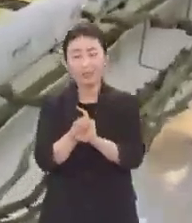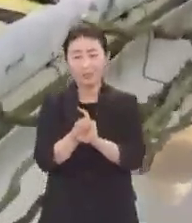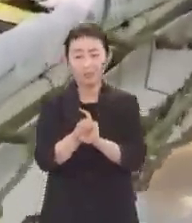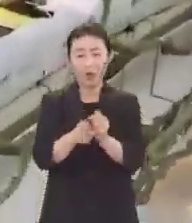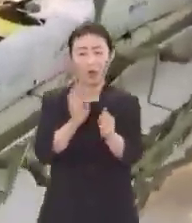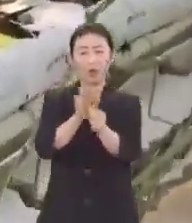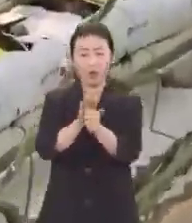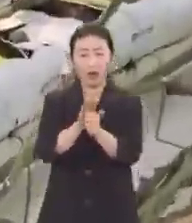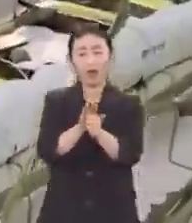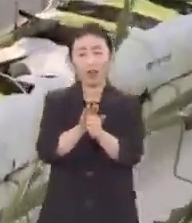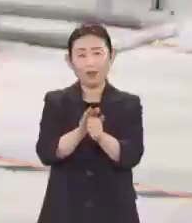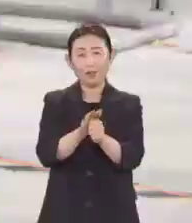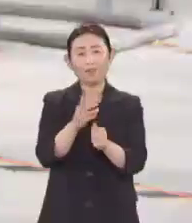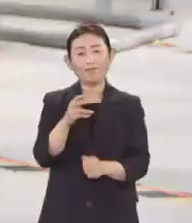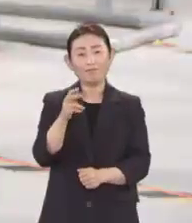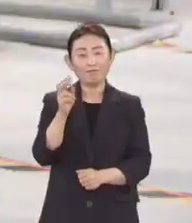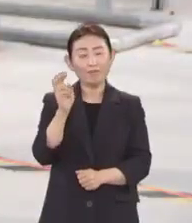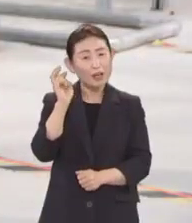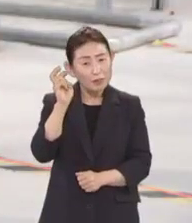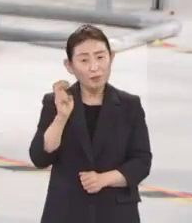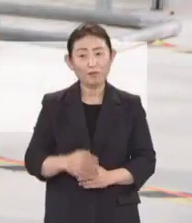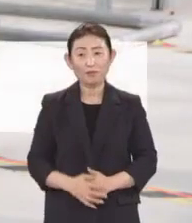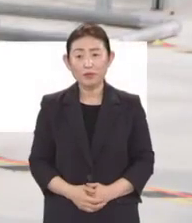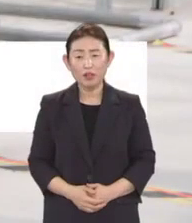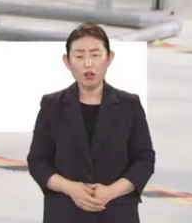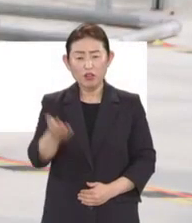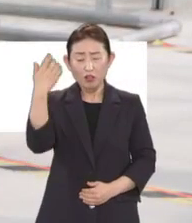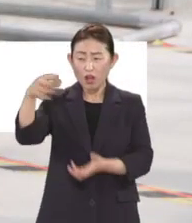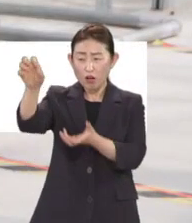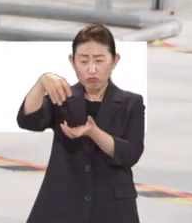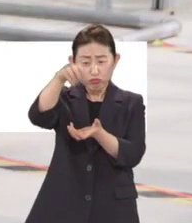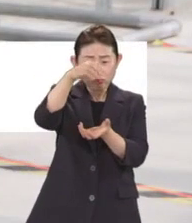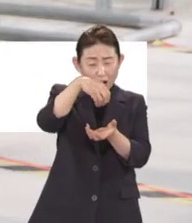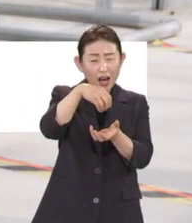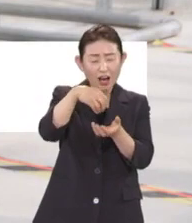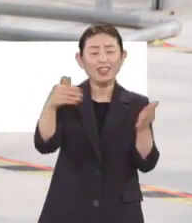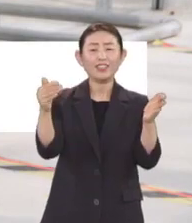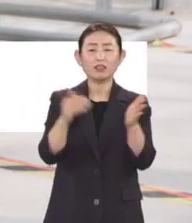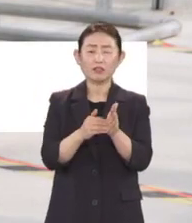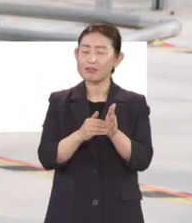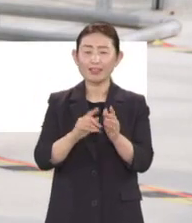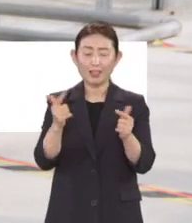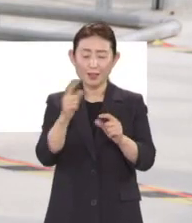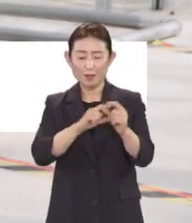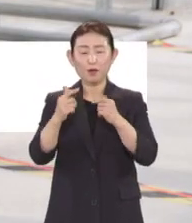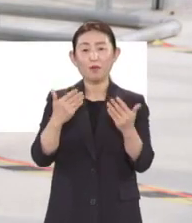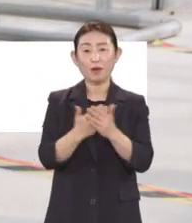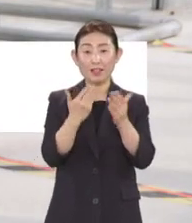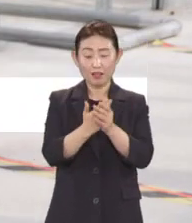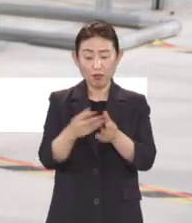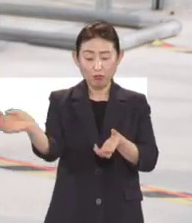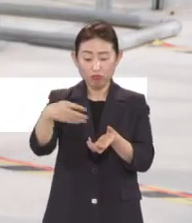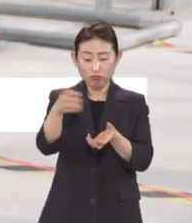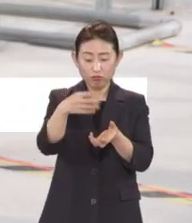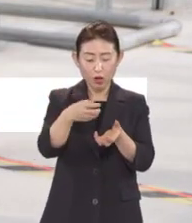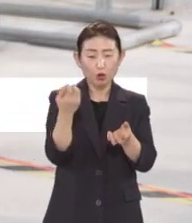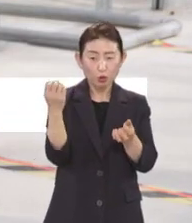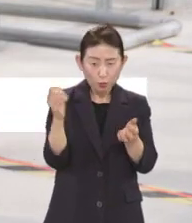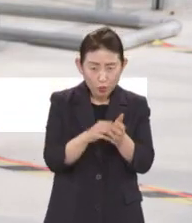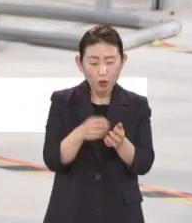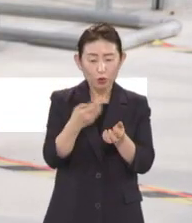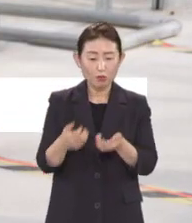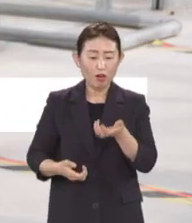될 전망입니다. 기존의 연구는 수확에만 집중된 반면 저희가 하는 연구는 수확뿐만 아니라 운반까지 연계된